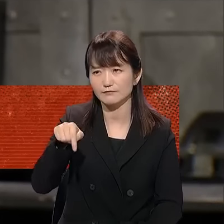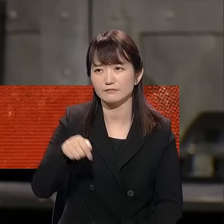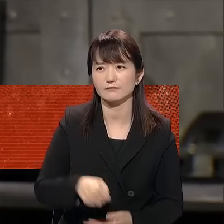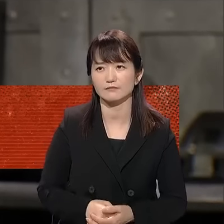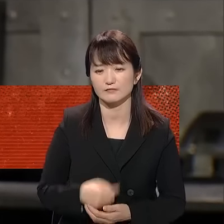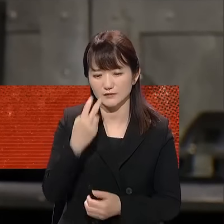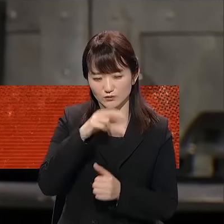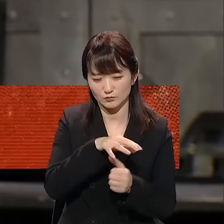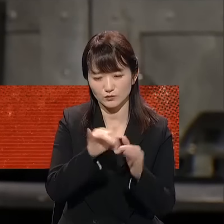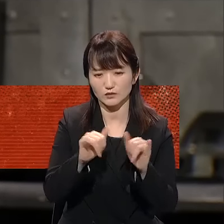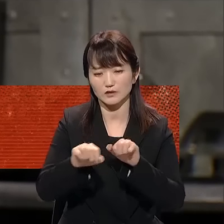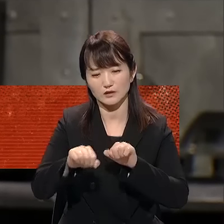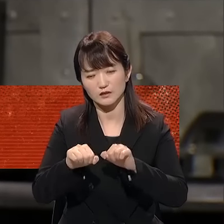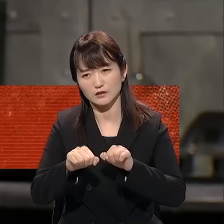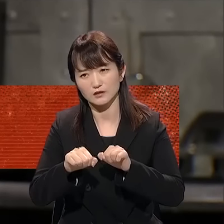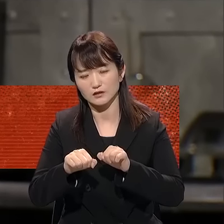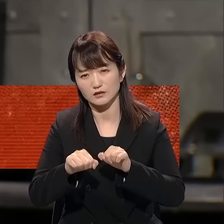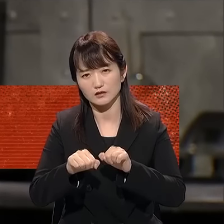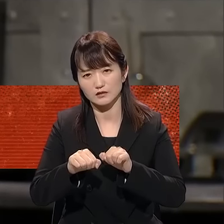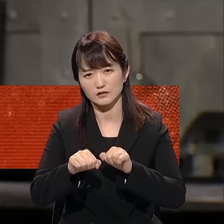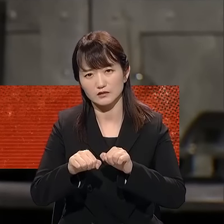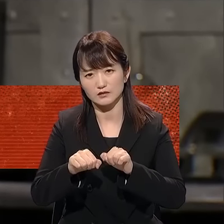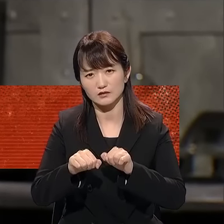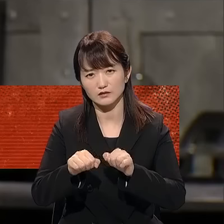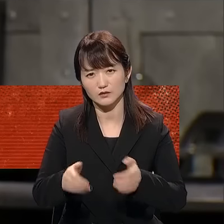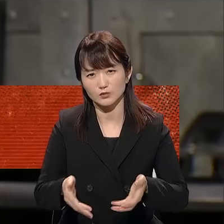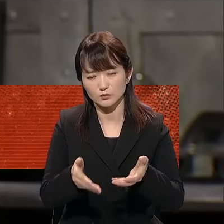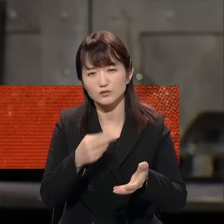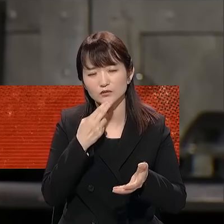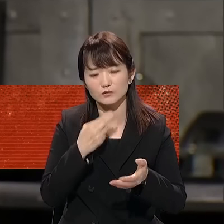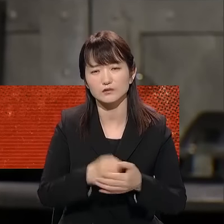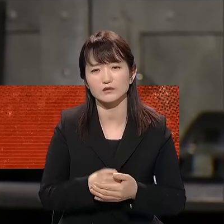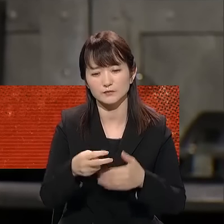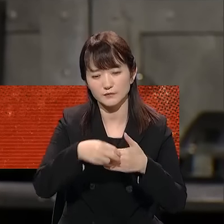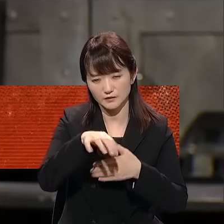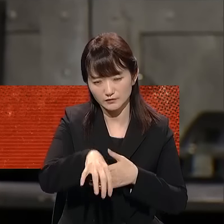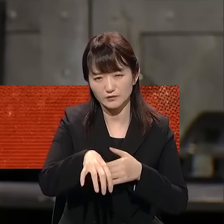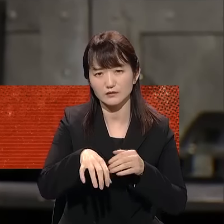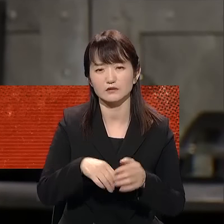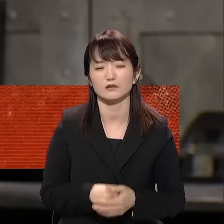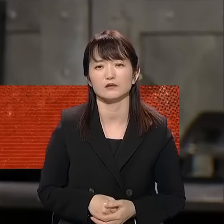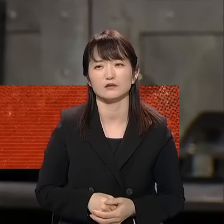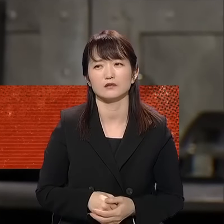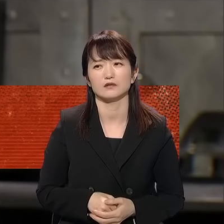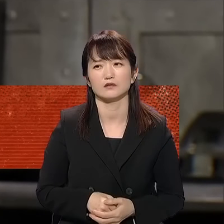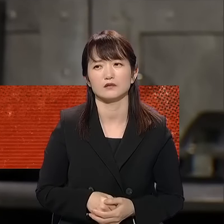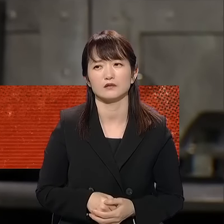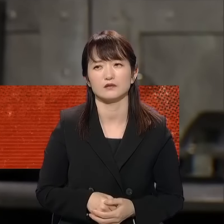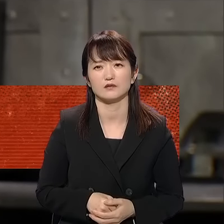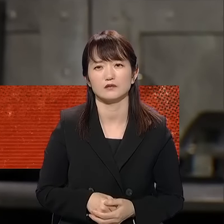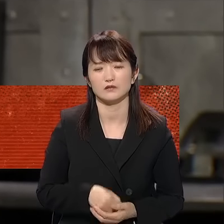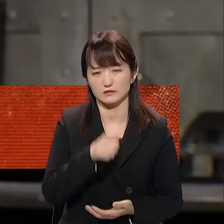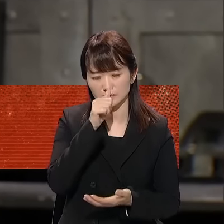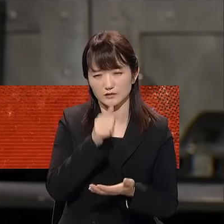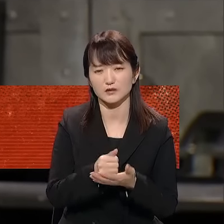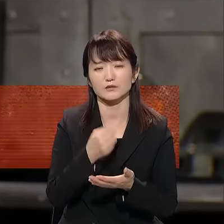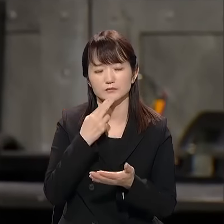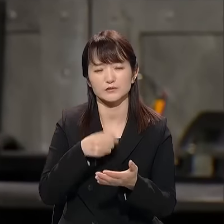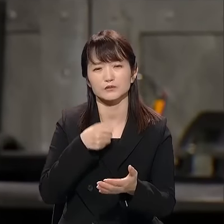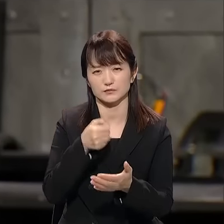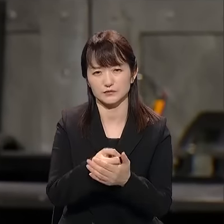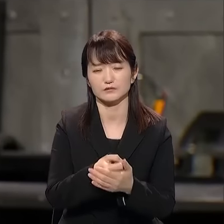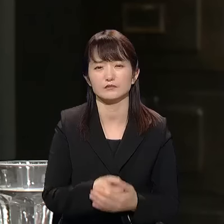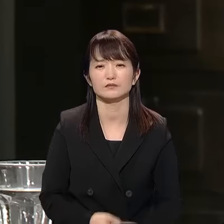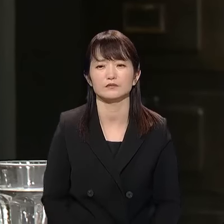보사 행동에 가담한 병이 없다고 봤기 때문에 병원에 대해서는 아마 그 불기소 혐의 성을 했던 거 같습니다 자